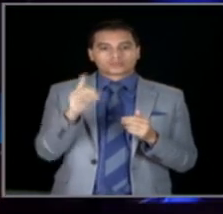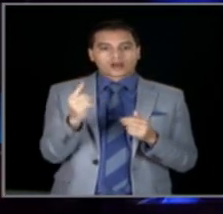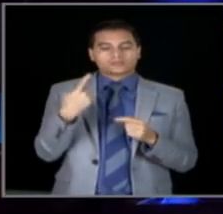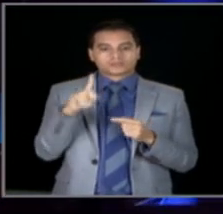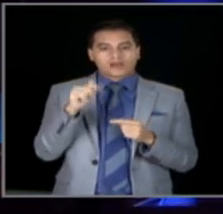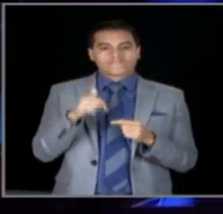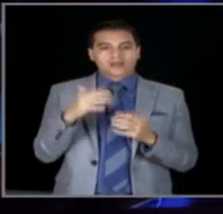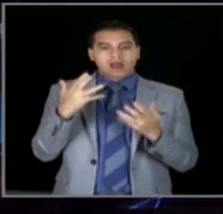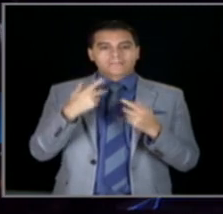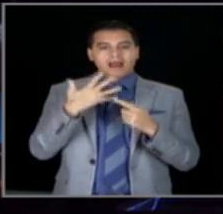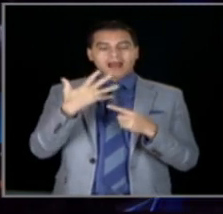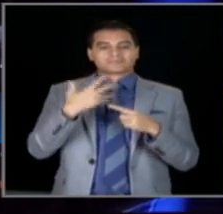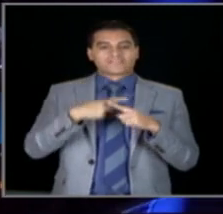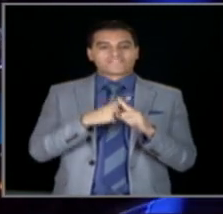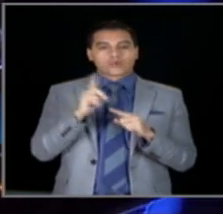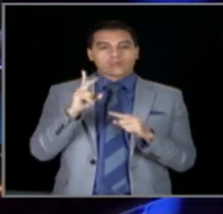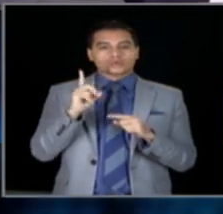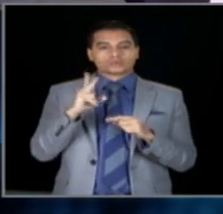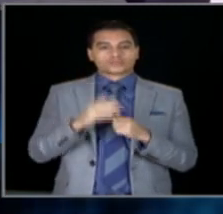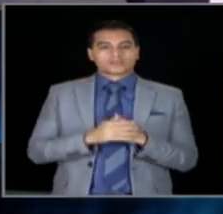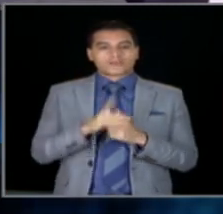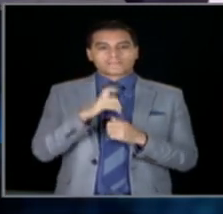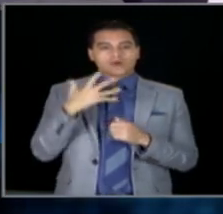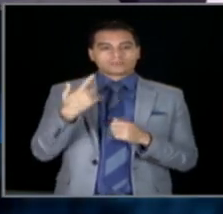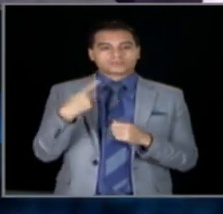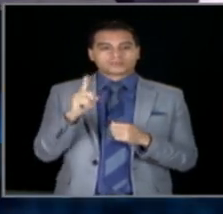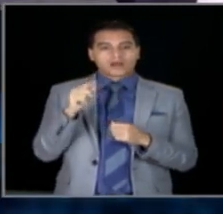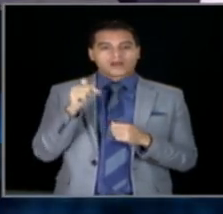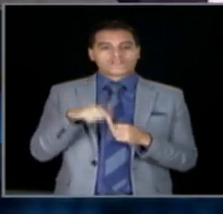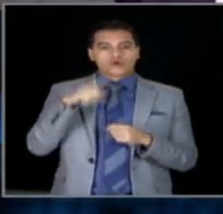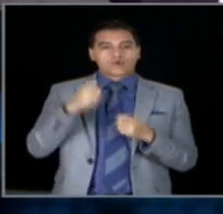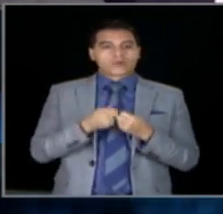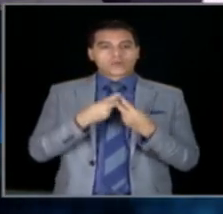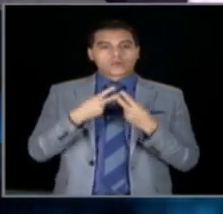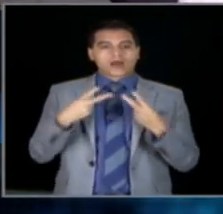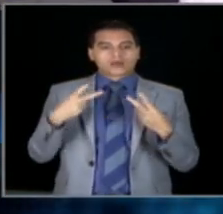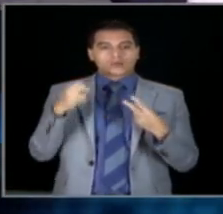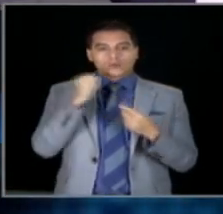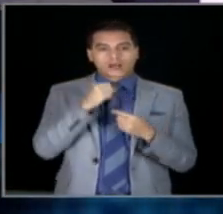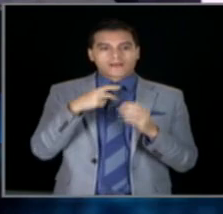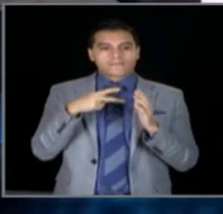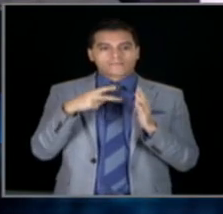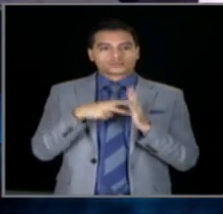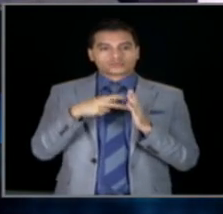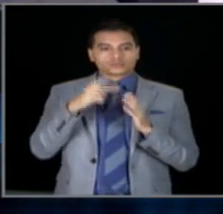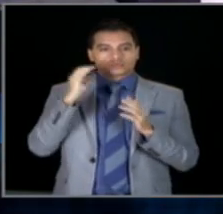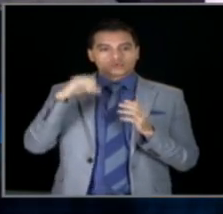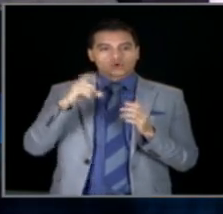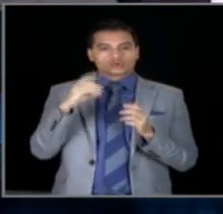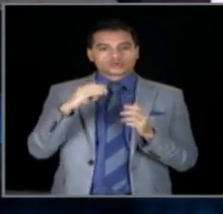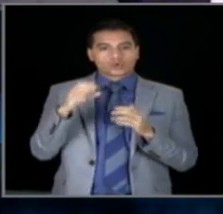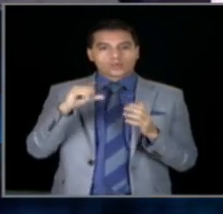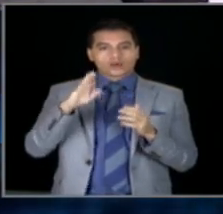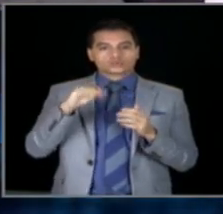صح. ما هو حاصل ضرب 5 في 21؟ 105. صح. يوم الوداع هي أغنية المطرب سوري، فمن هو؟ جورج وسوف.